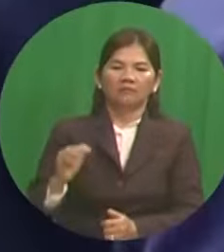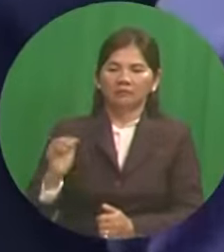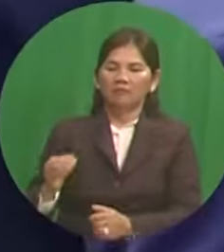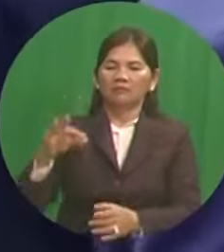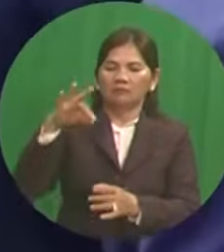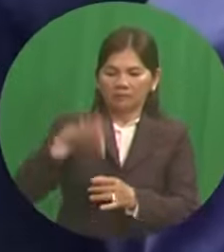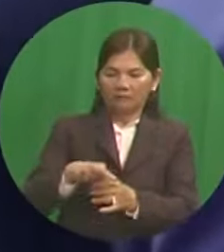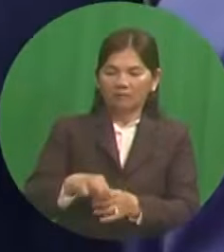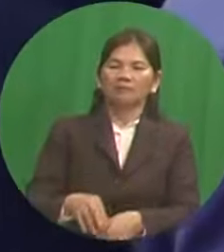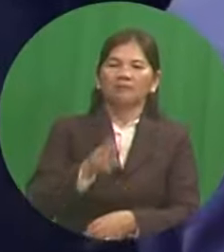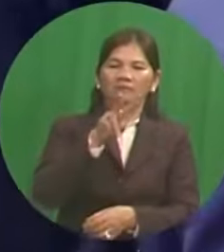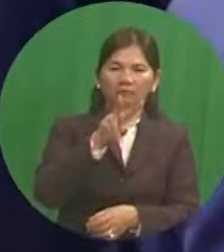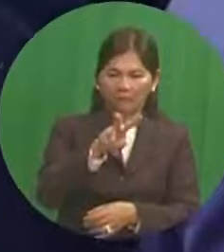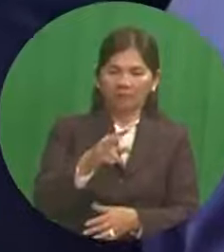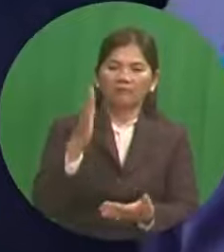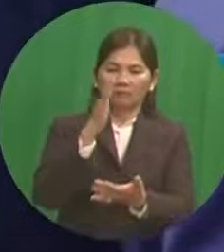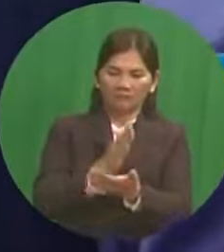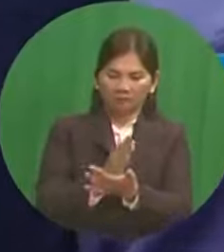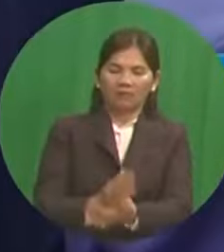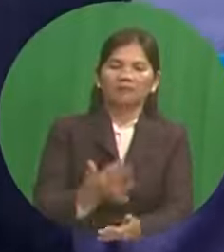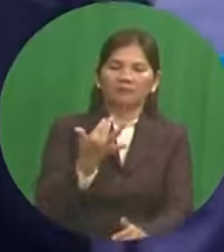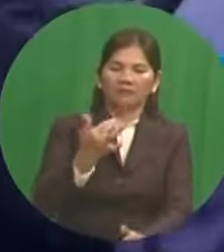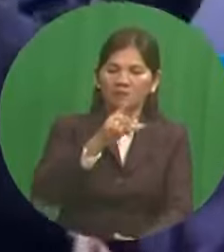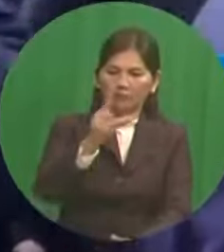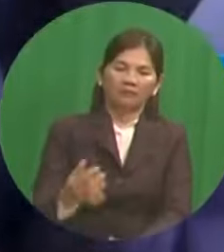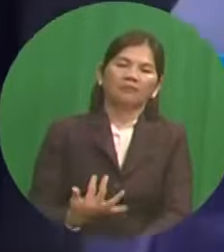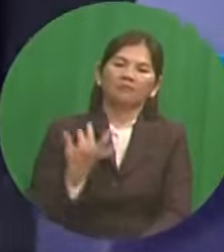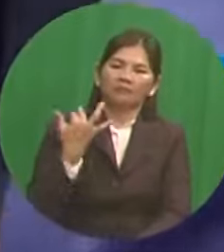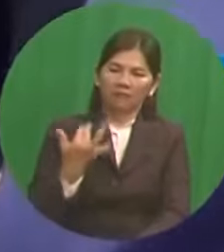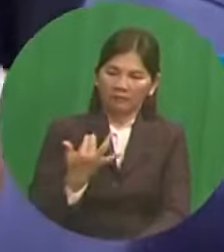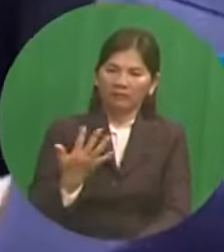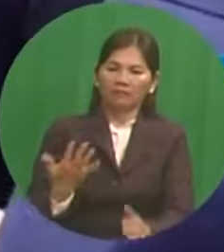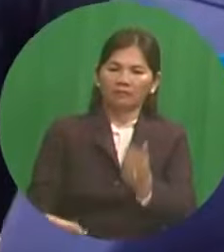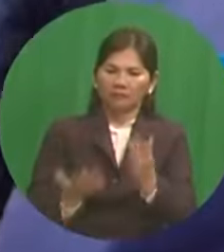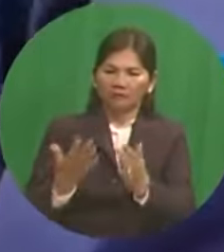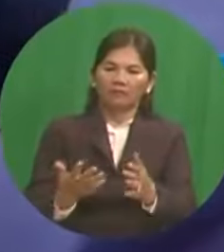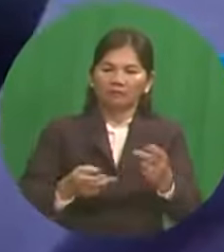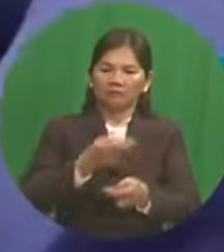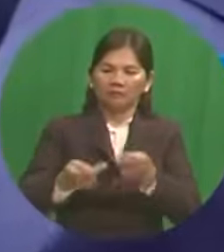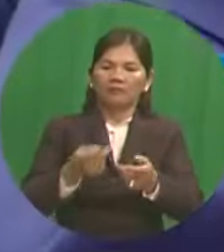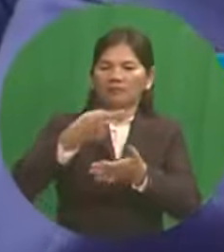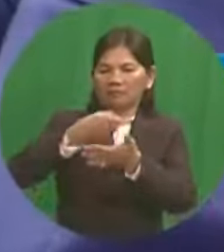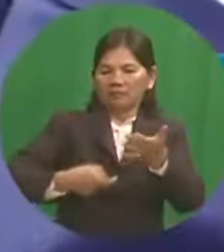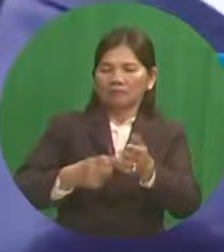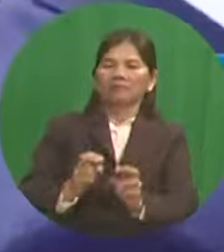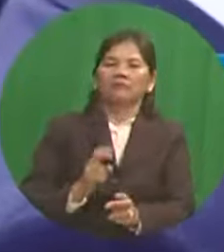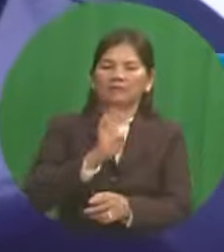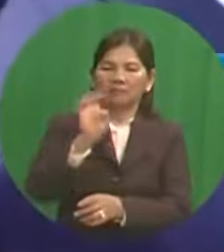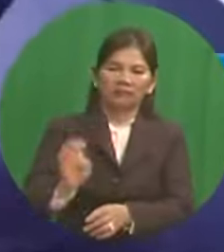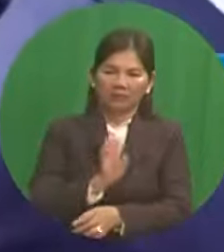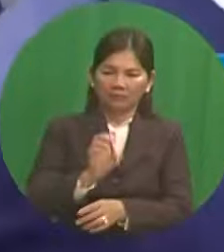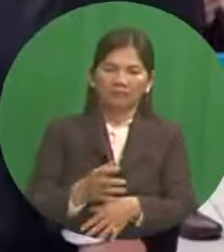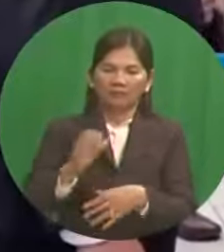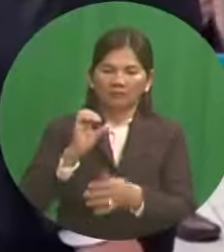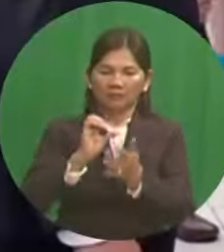ការបោះឆ្នោតជុំទី2ដែលនឹងបញ្ចប់នៅថ្ងៃទី7ខែកក្កដាអាចប៉ះពាល់ដល់ទីផ្សារហិរញ្ញវត្ថុអឺរ៉ុប ការគ្រប់គ្រងរប